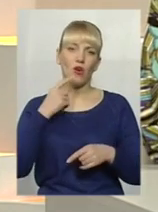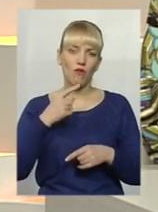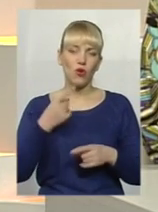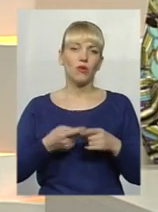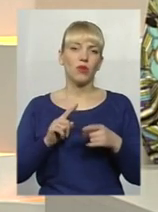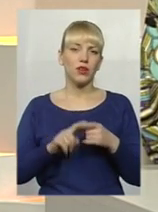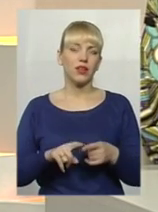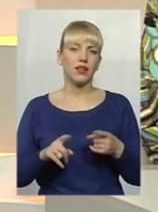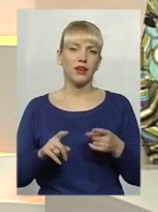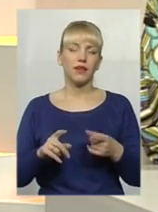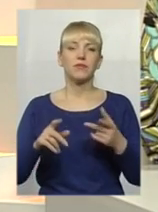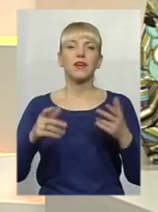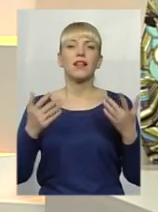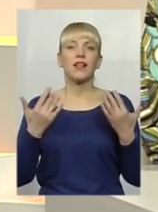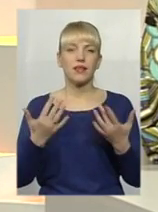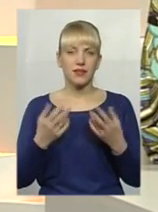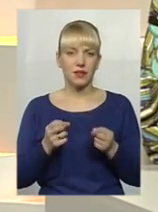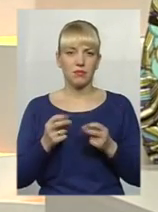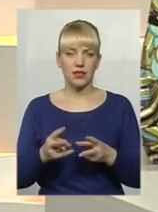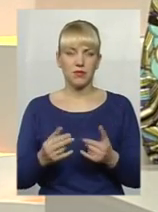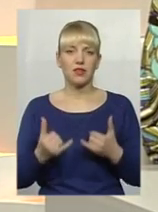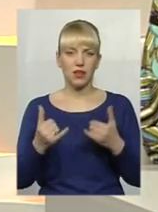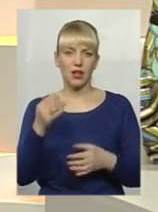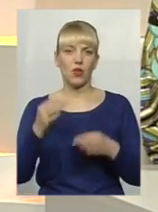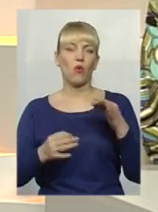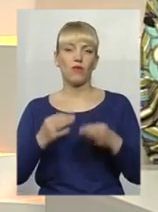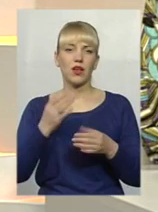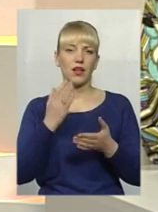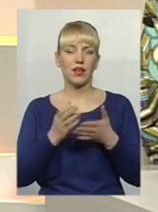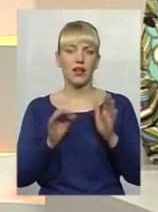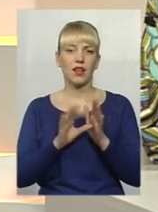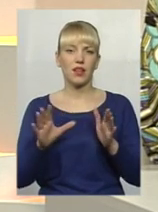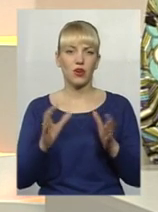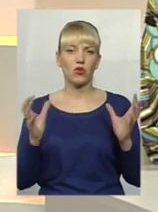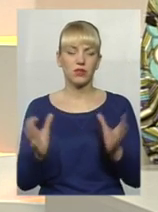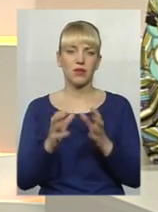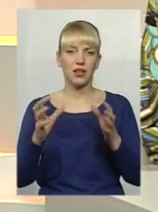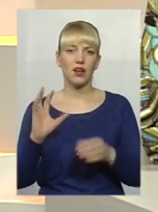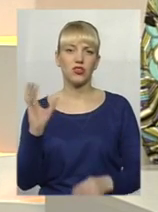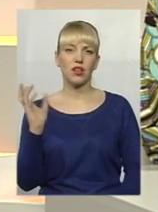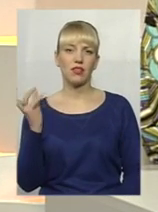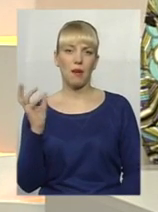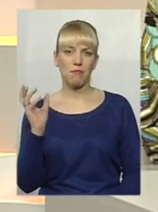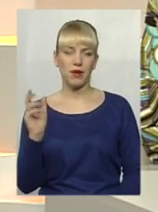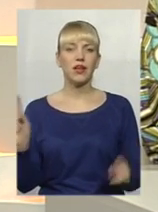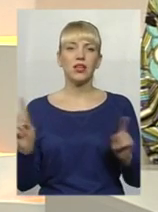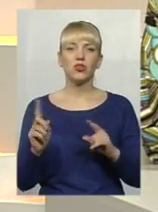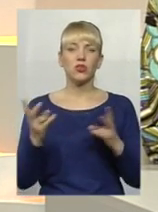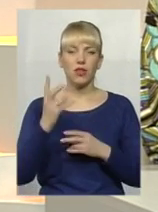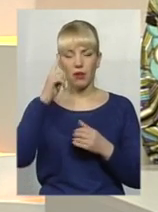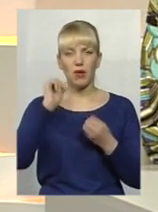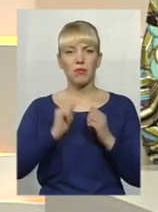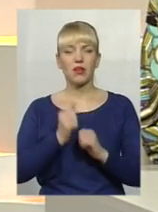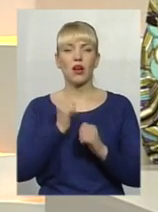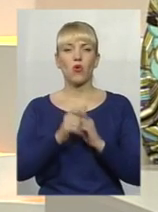те, наскільки безпечними для довкілля є енергозберігаючі лампи. Що необхідно пам'ятати